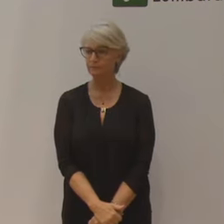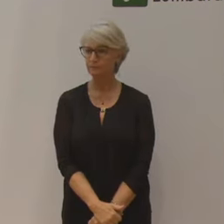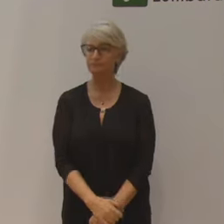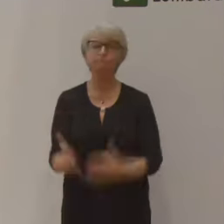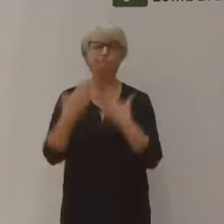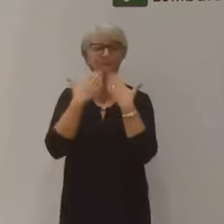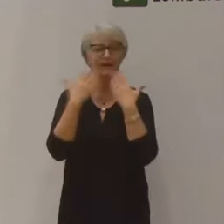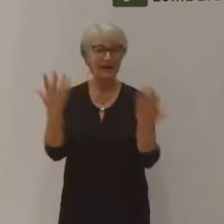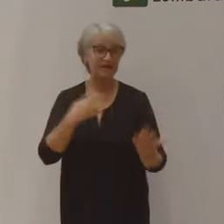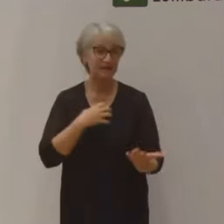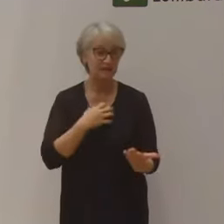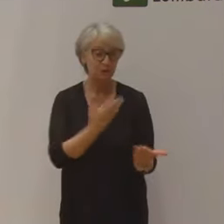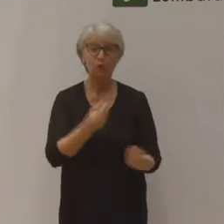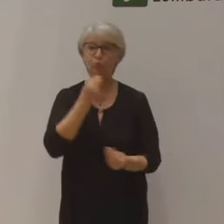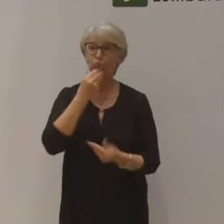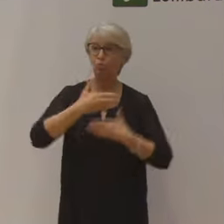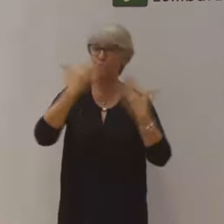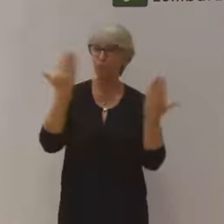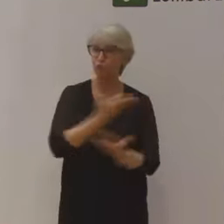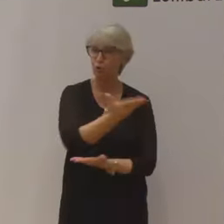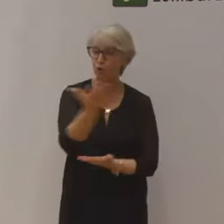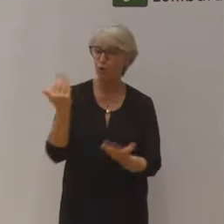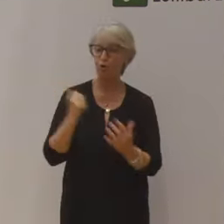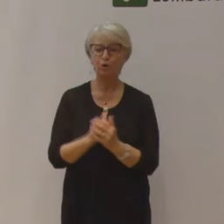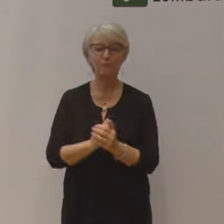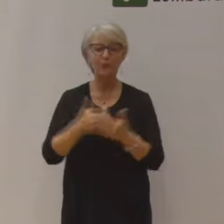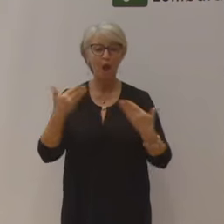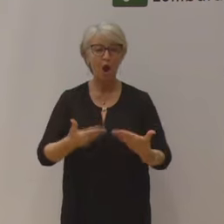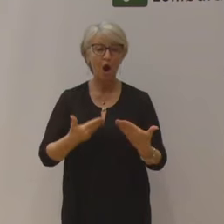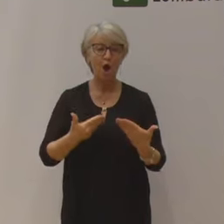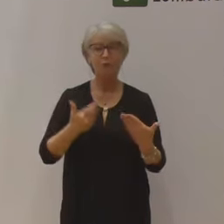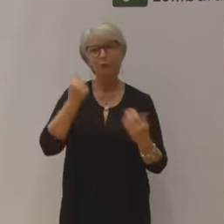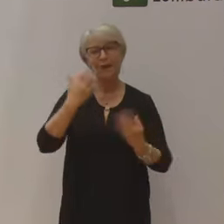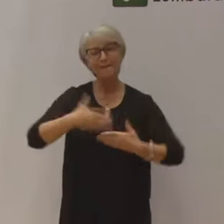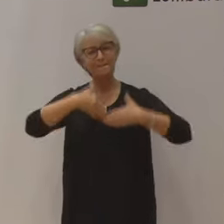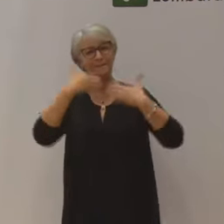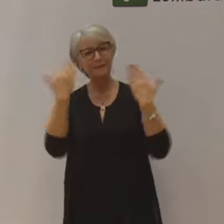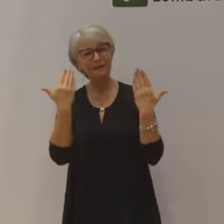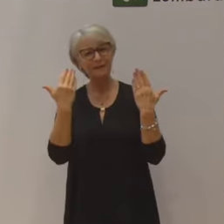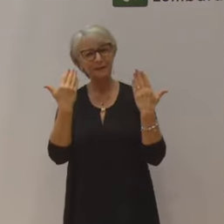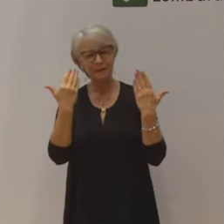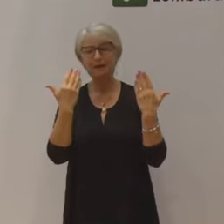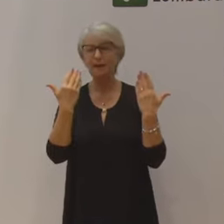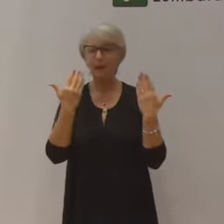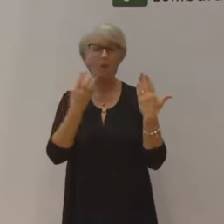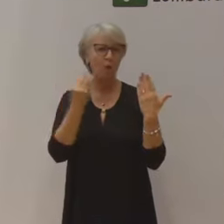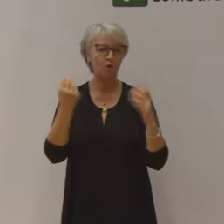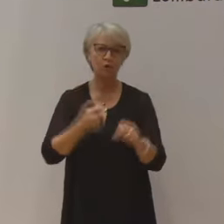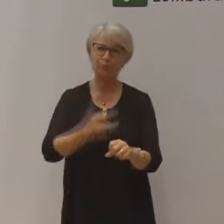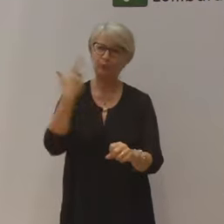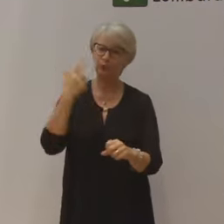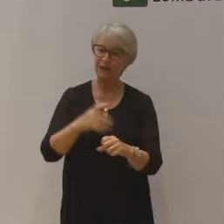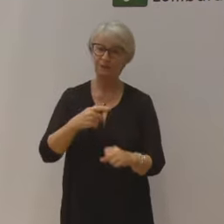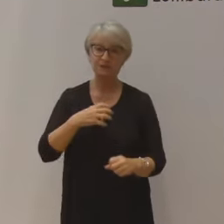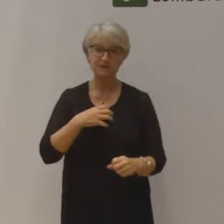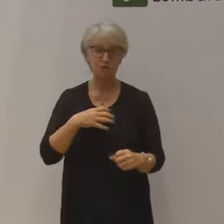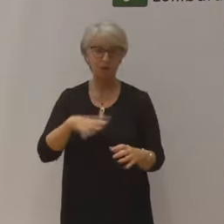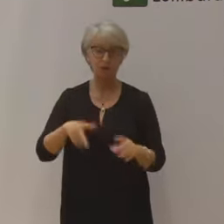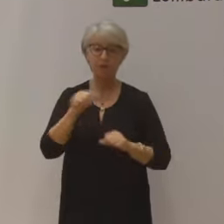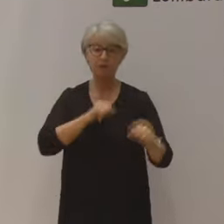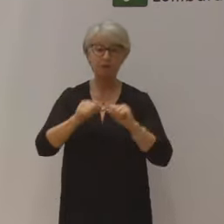Sì, grazie Assessore, buongiorno a tutti. Oggi è una mattinata, devo dire, estremamente importante sia per l'assessorato che